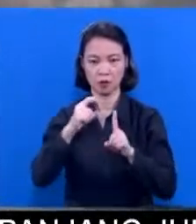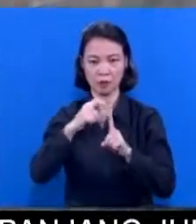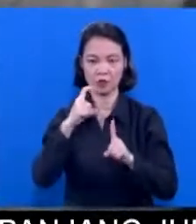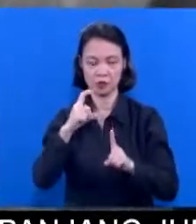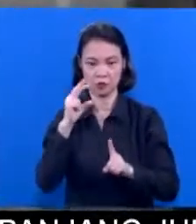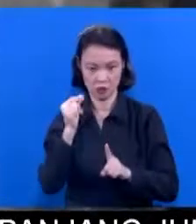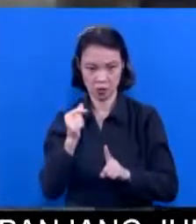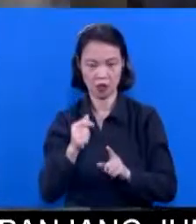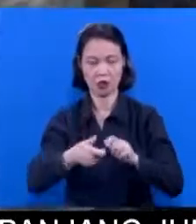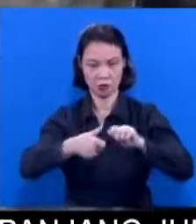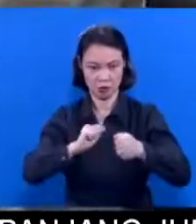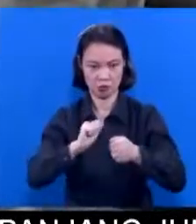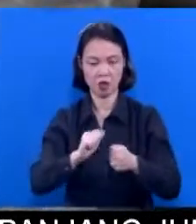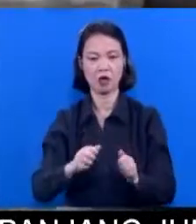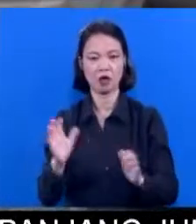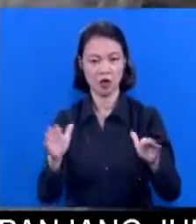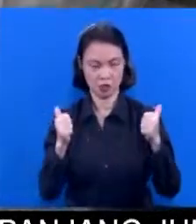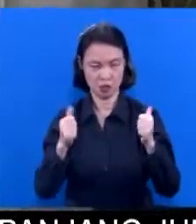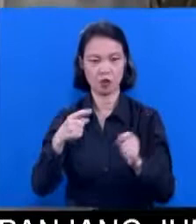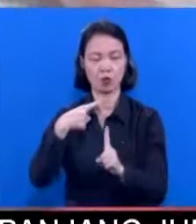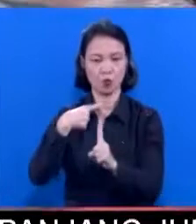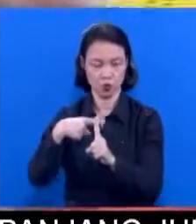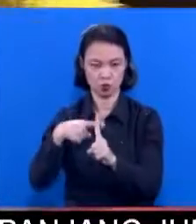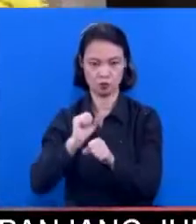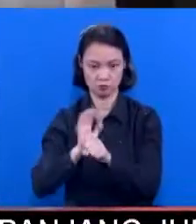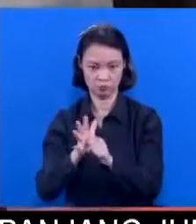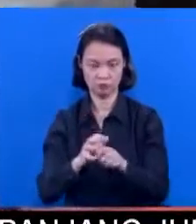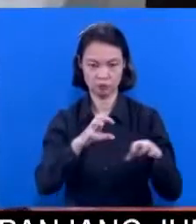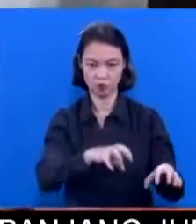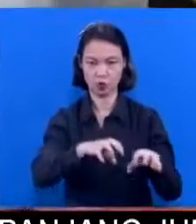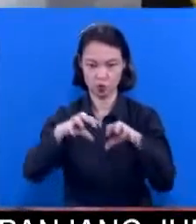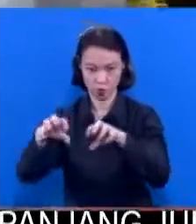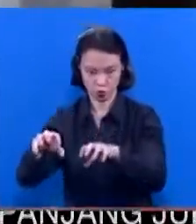positif. Korban pun dievakuasi dengan protokol COVID-19